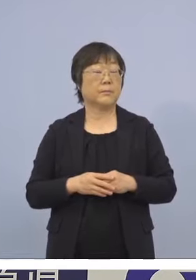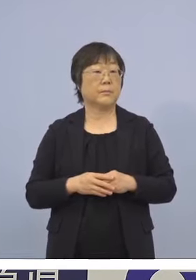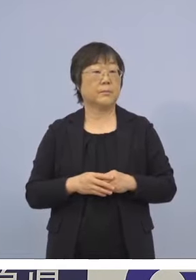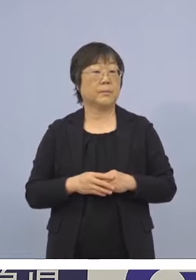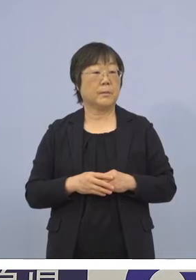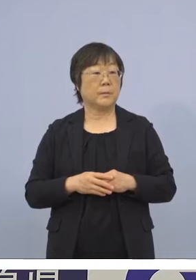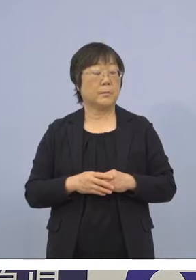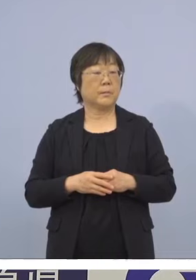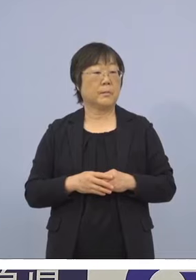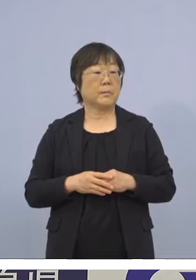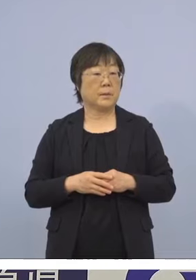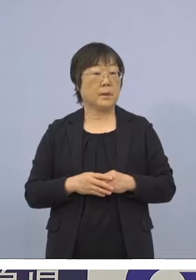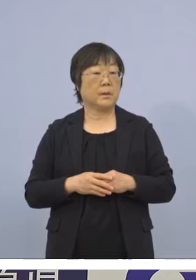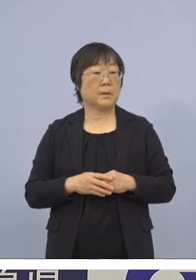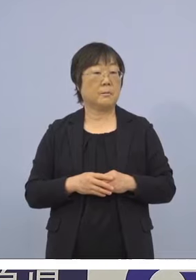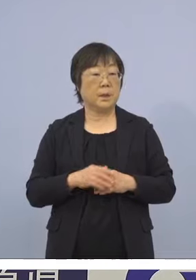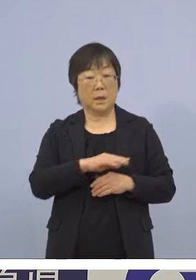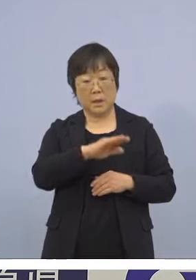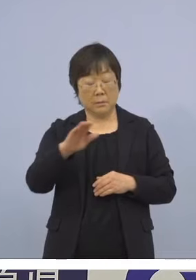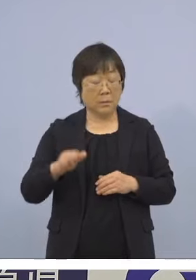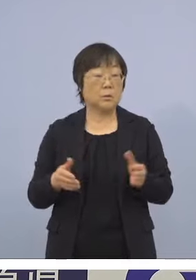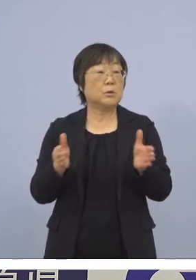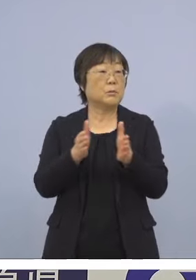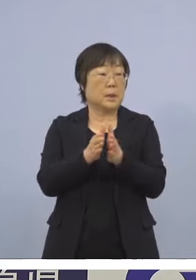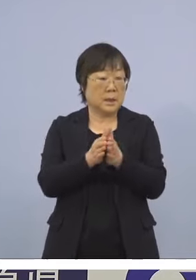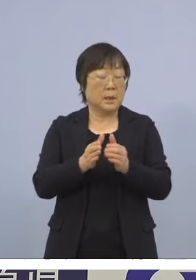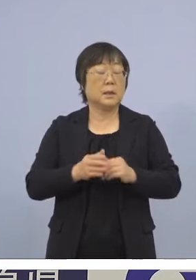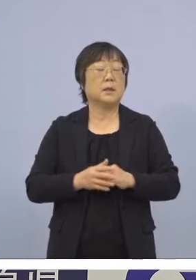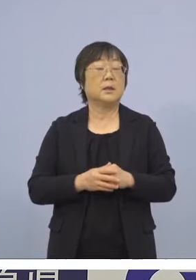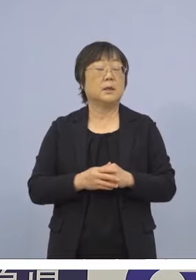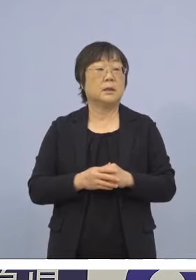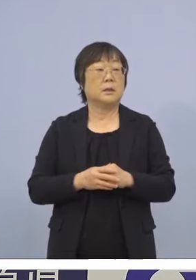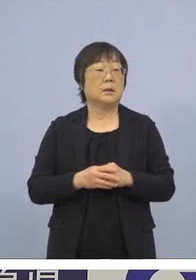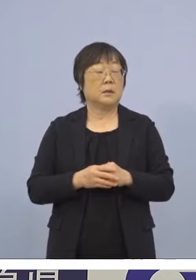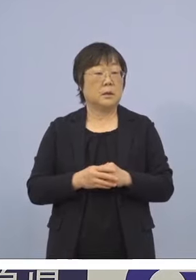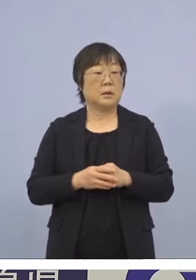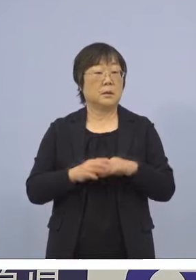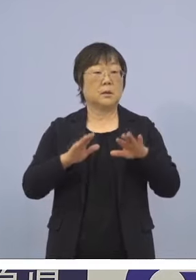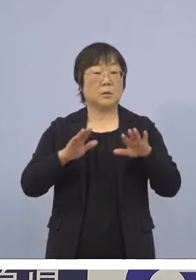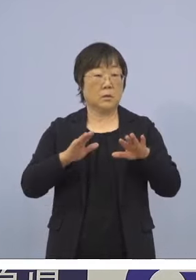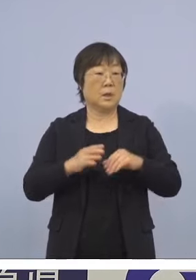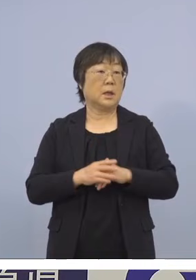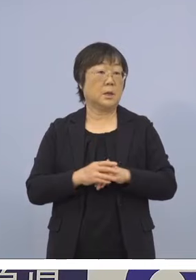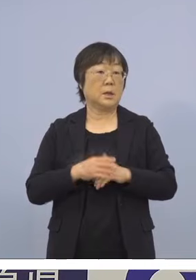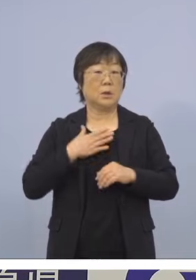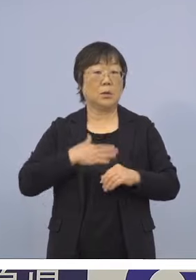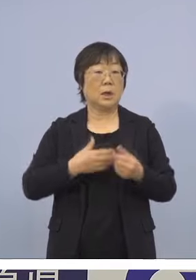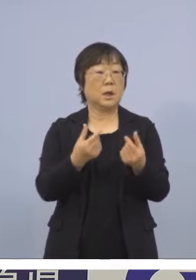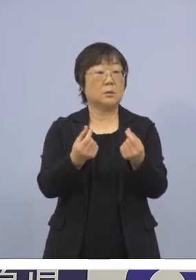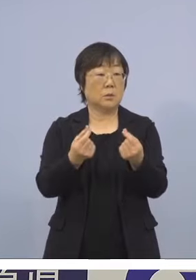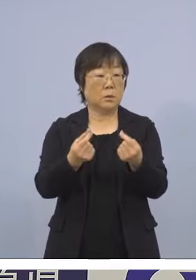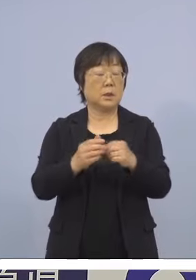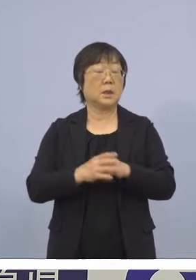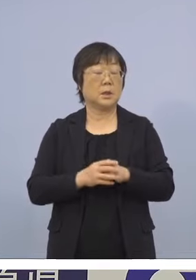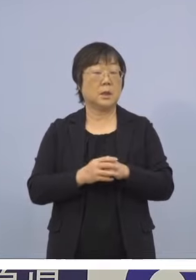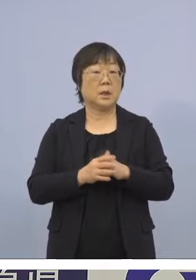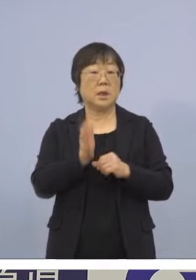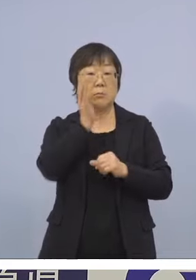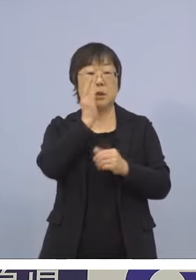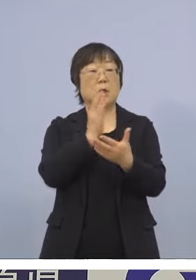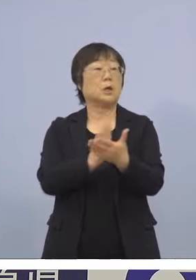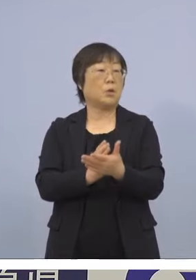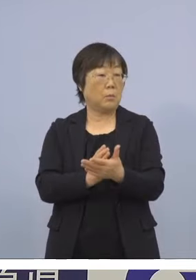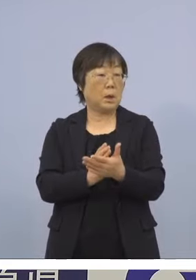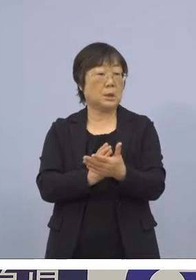まあそういったことも含めてでありますが、やはり今回でお分かりの通り、断水が続く